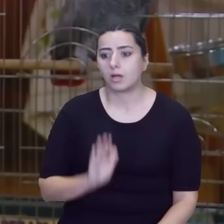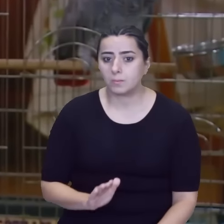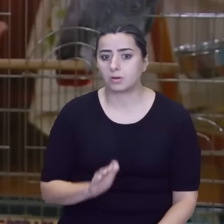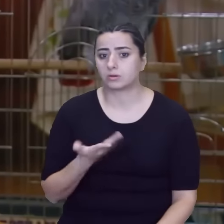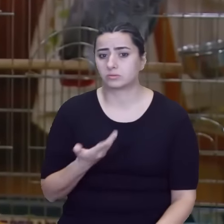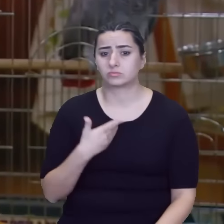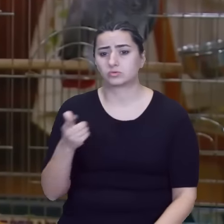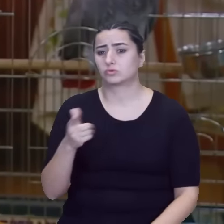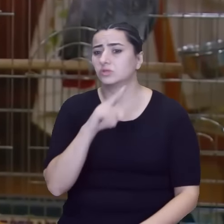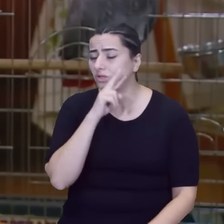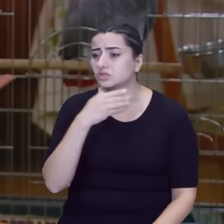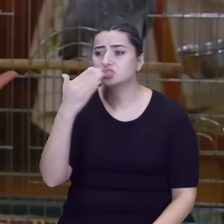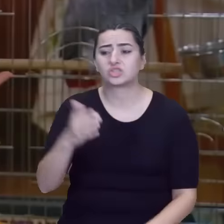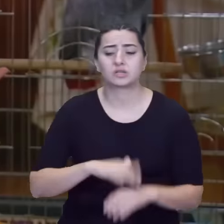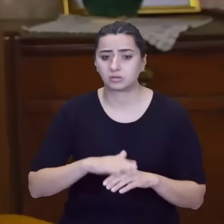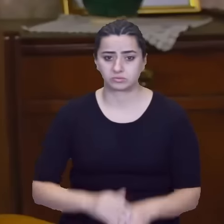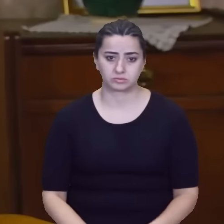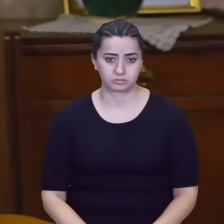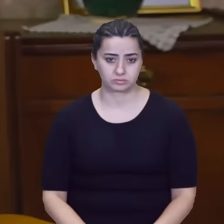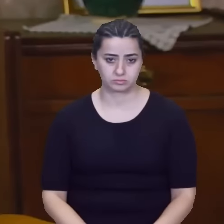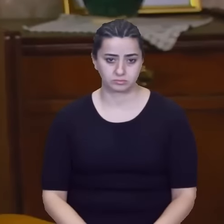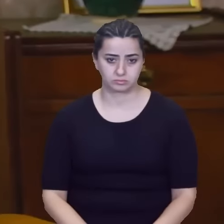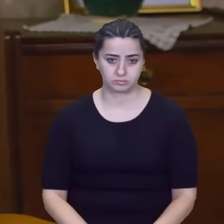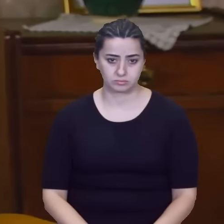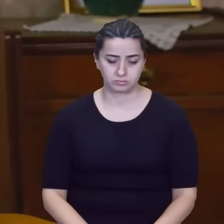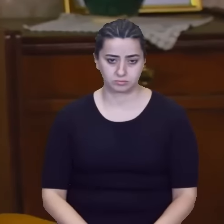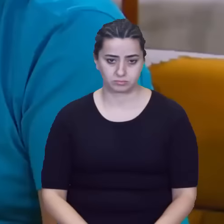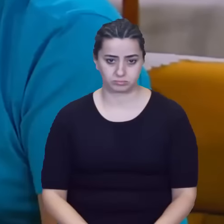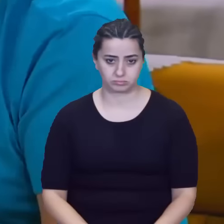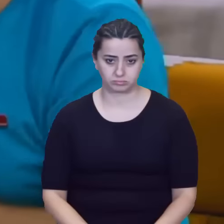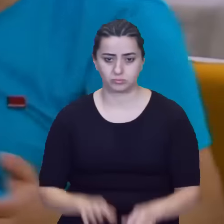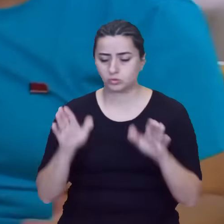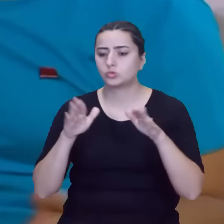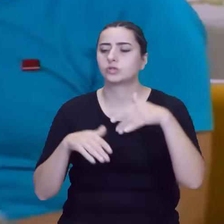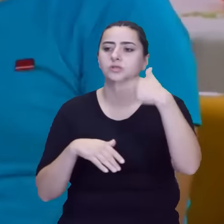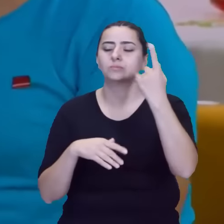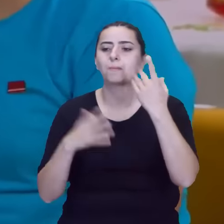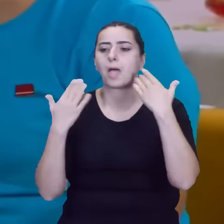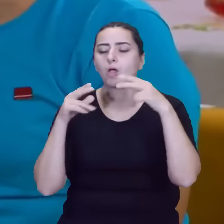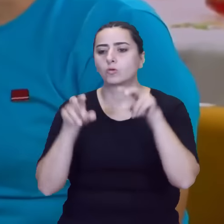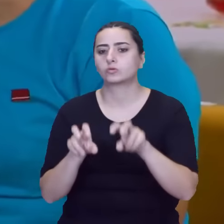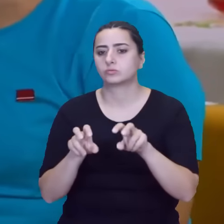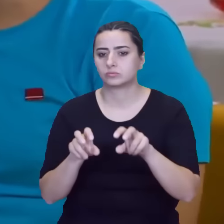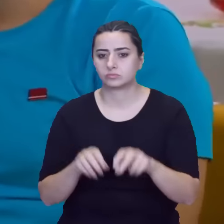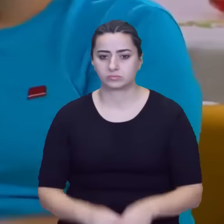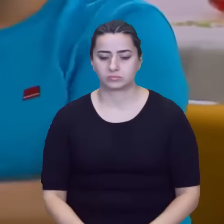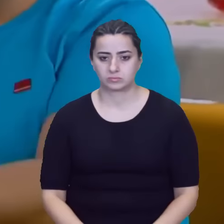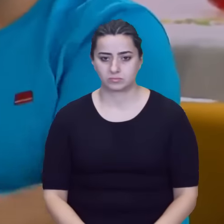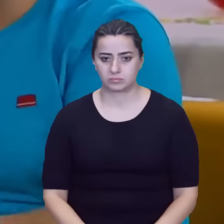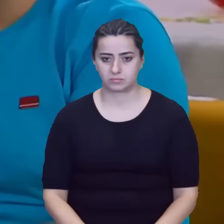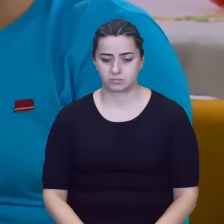ya şimdi ne yapacak bu çocuk dışarıda anne? Ne yapacak? Uçacak, gidecek bir balkona konacak.